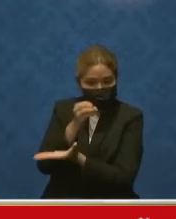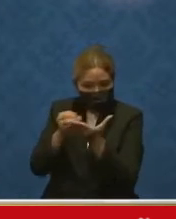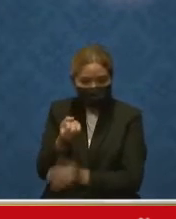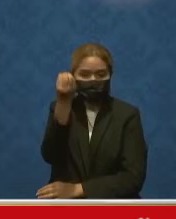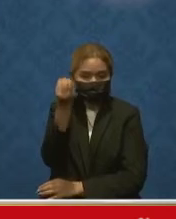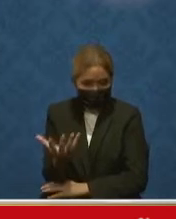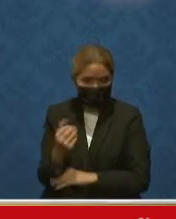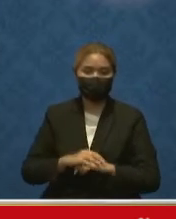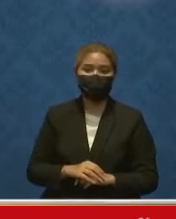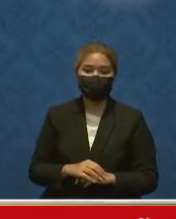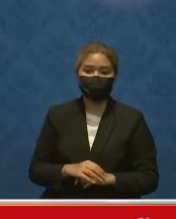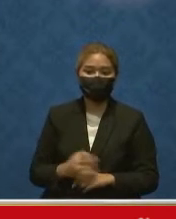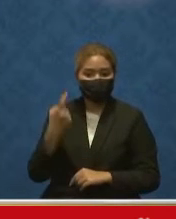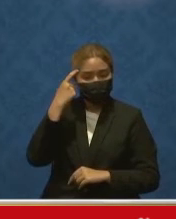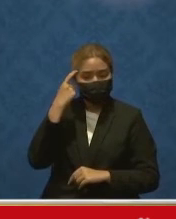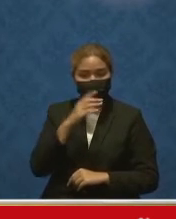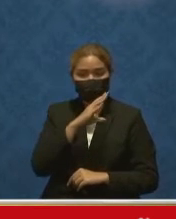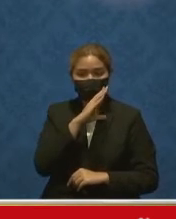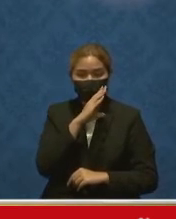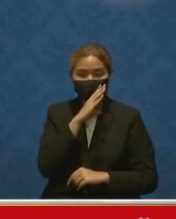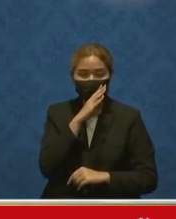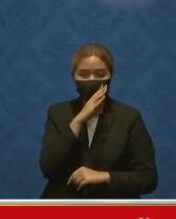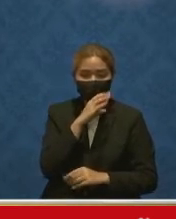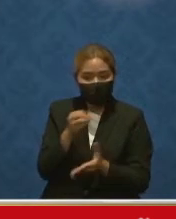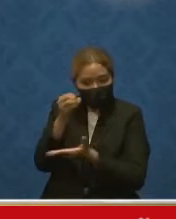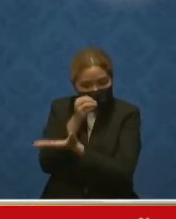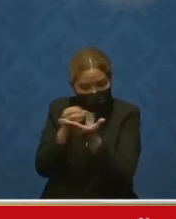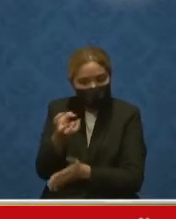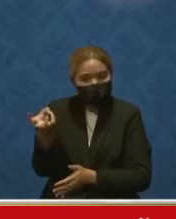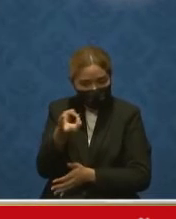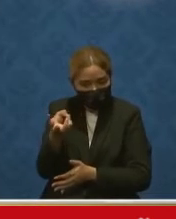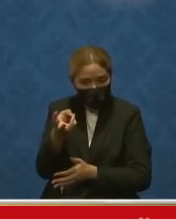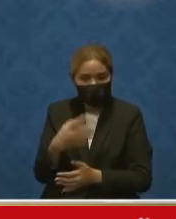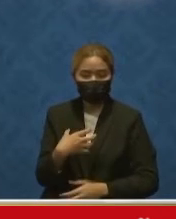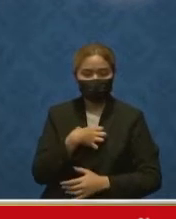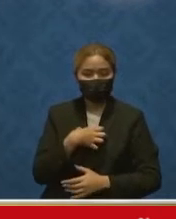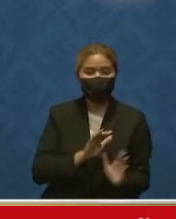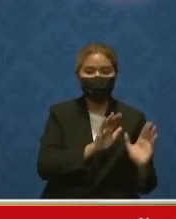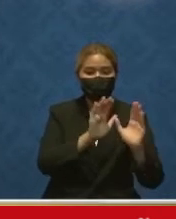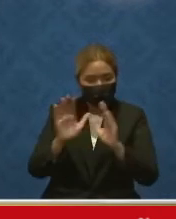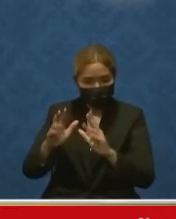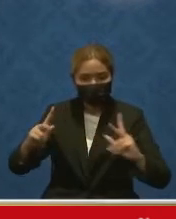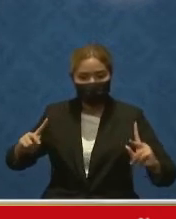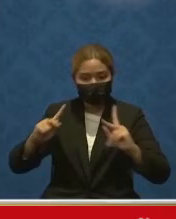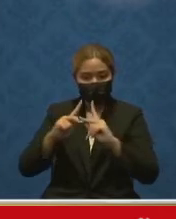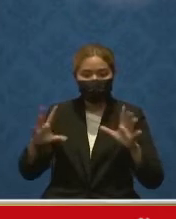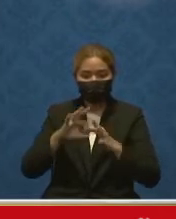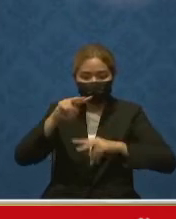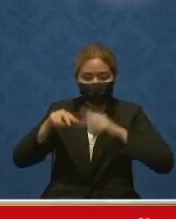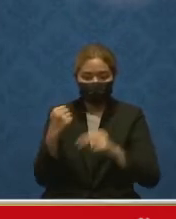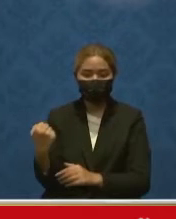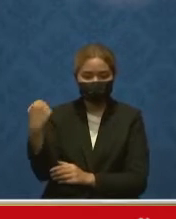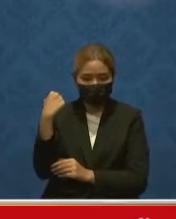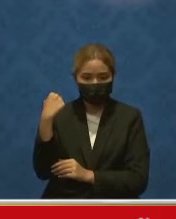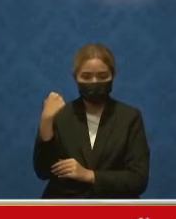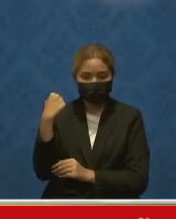เลยค่าหน่วยความมั่นคงนะครับเอาจริงเอาจังกับยาเสพติดขอจงเชื่อว่าตามชายแดน